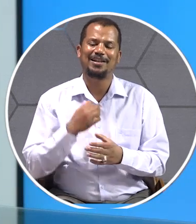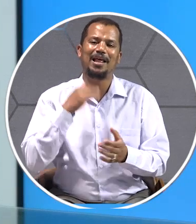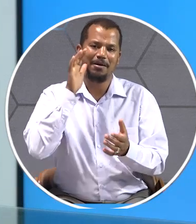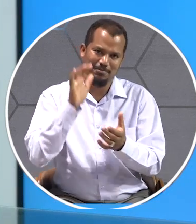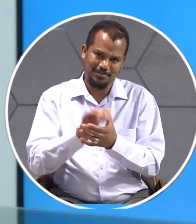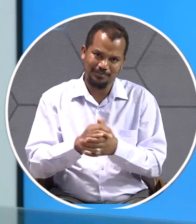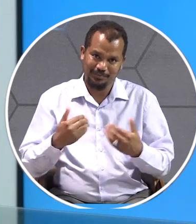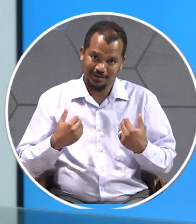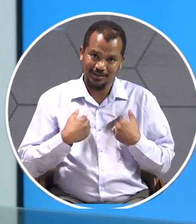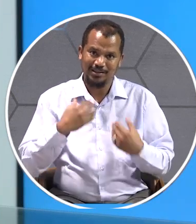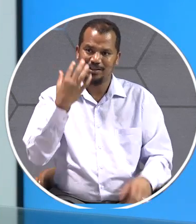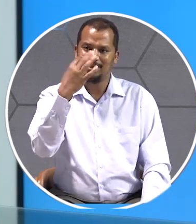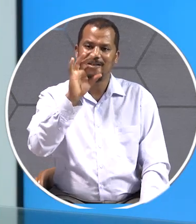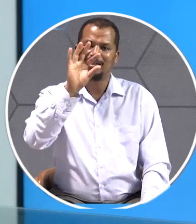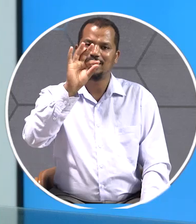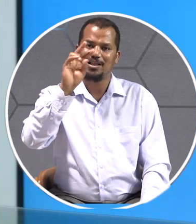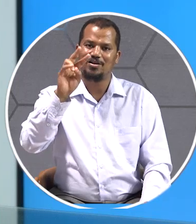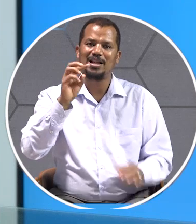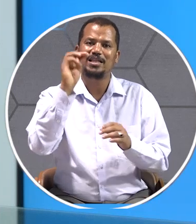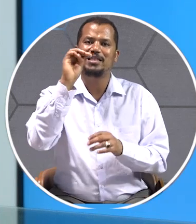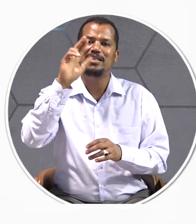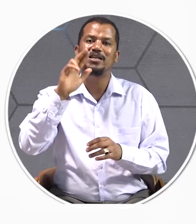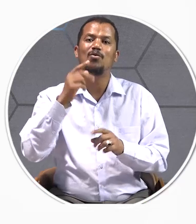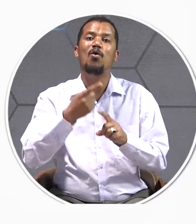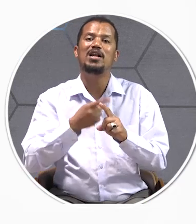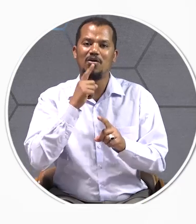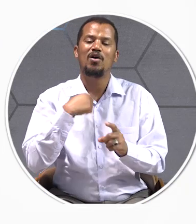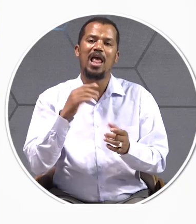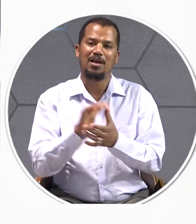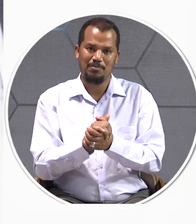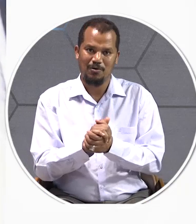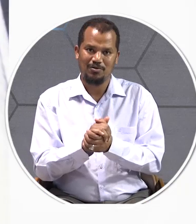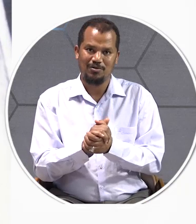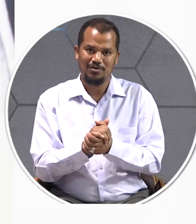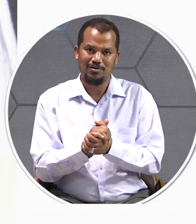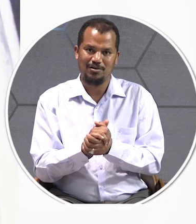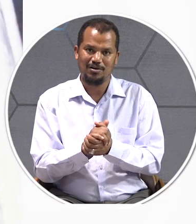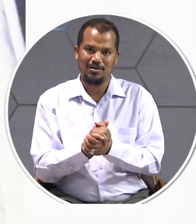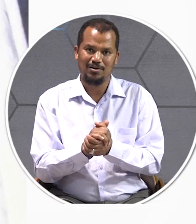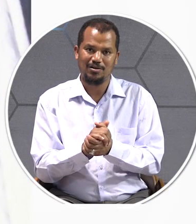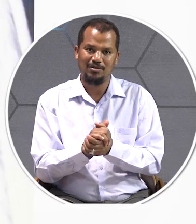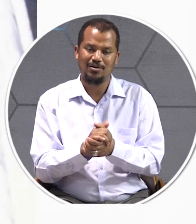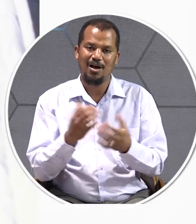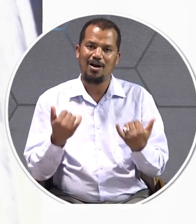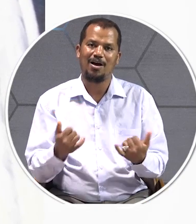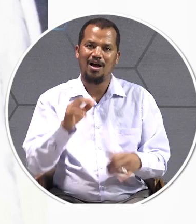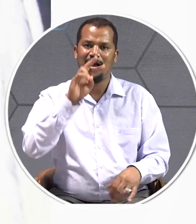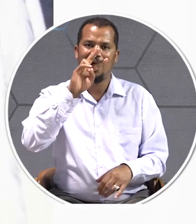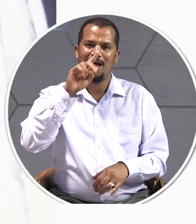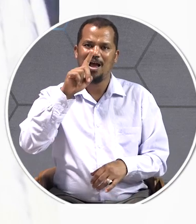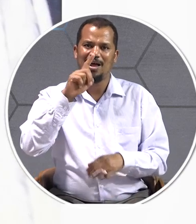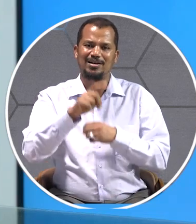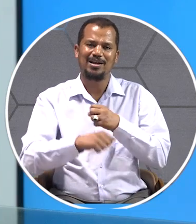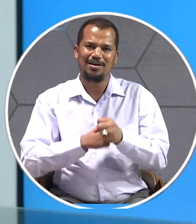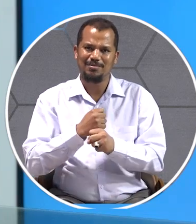ትዳር መስርች ያለው በ1992 ጥሮር ነው ያገባሁት። እንግዲህ አሁን ወደ 21